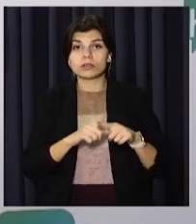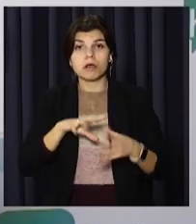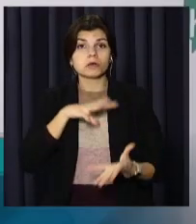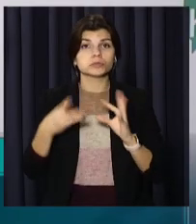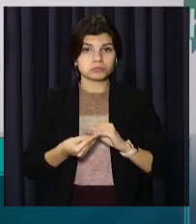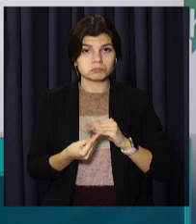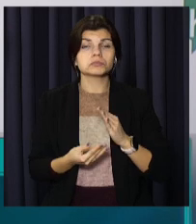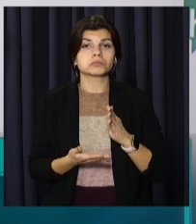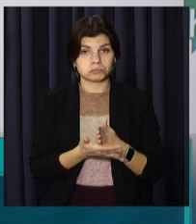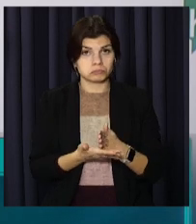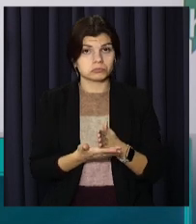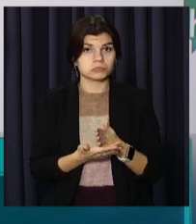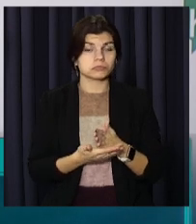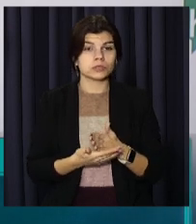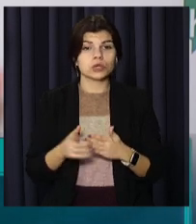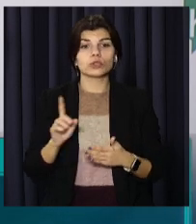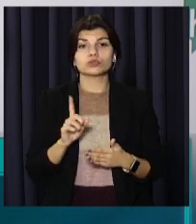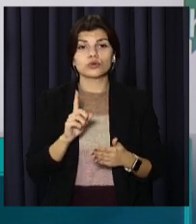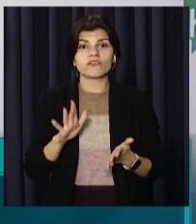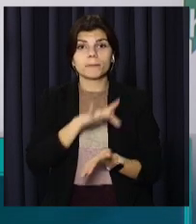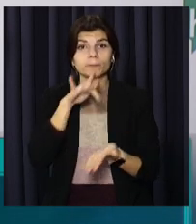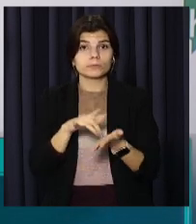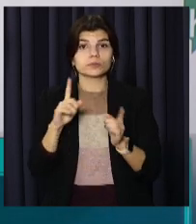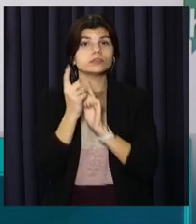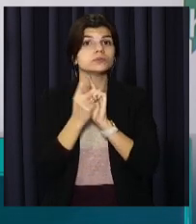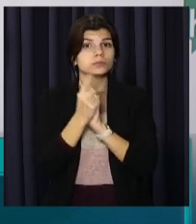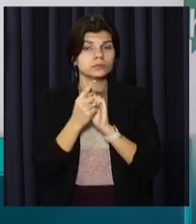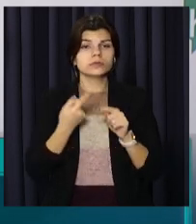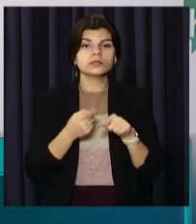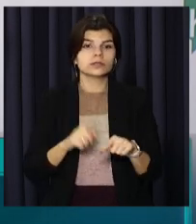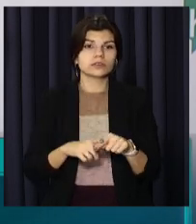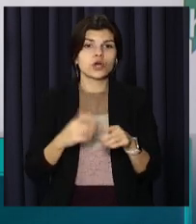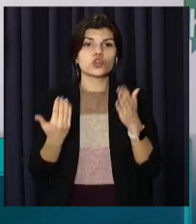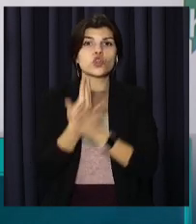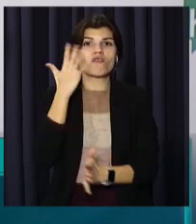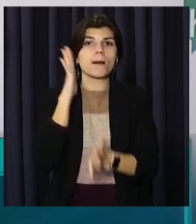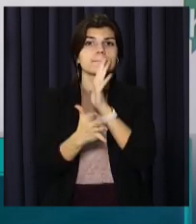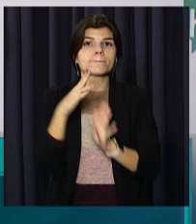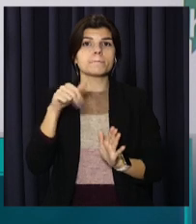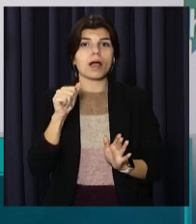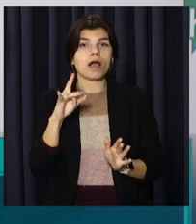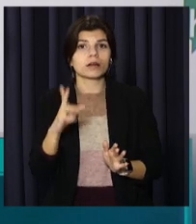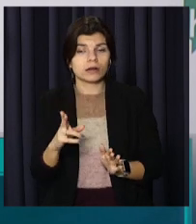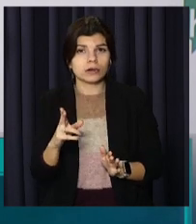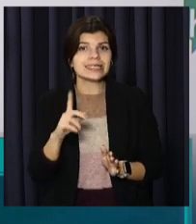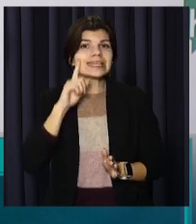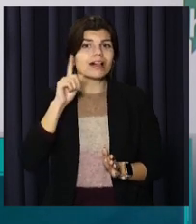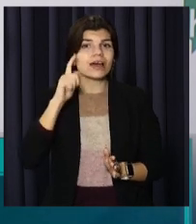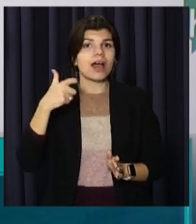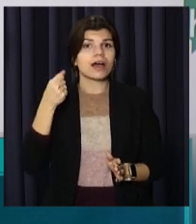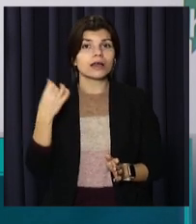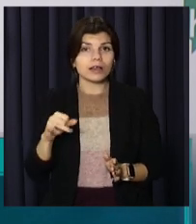результати, що вже у місті змінюється. Це от і нові парки, той же самий парк «Зелений